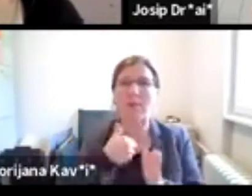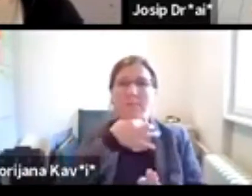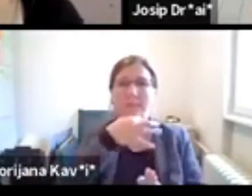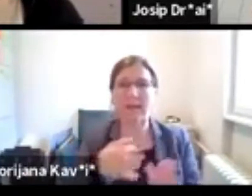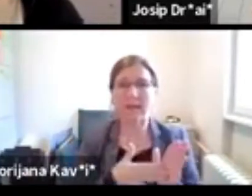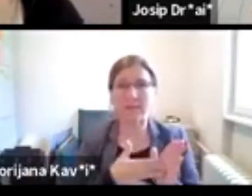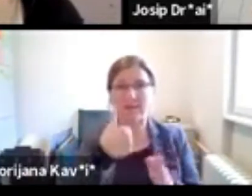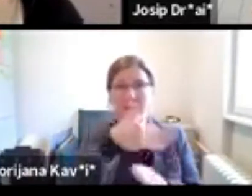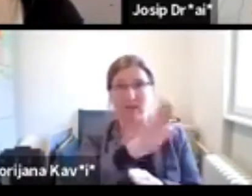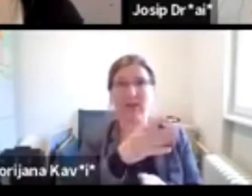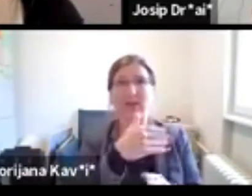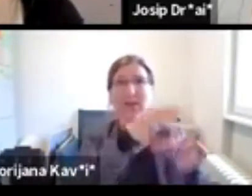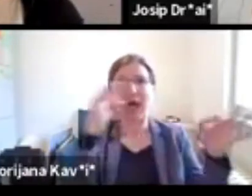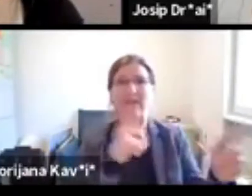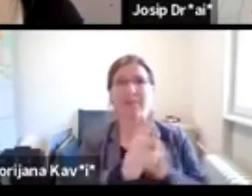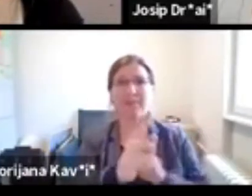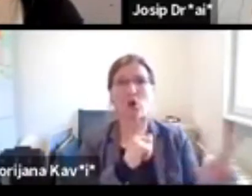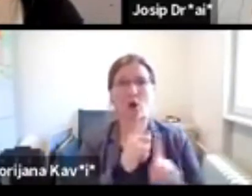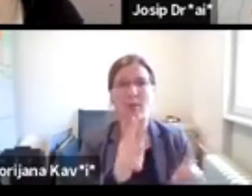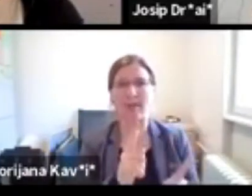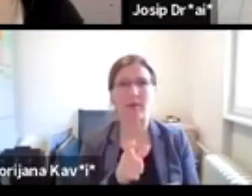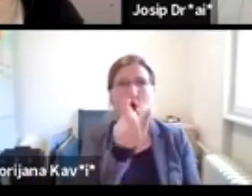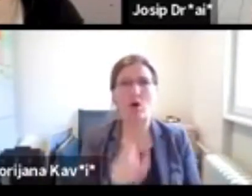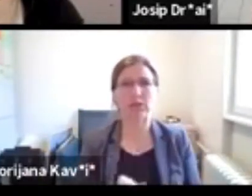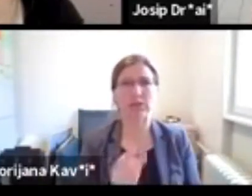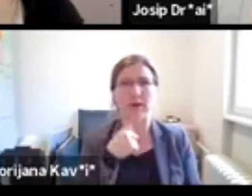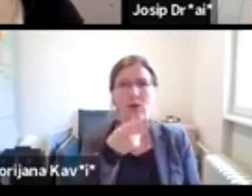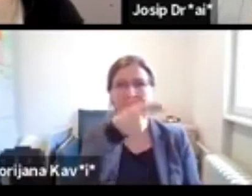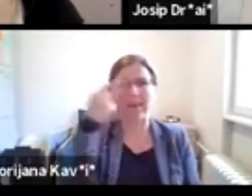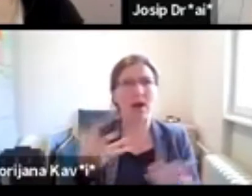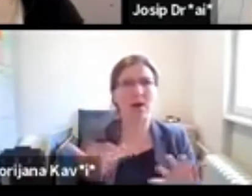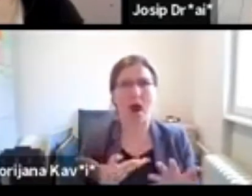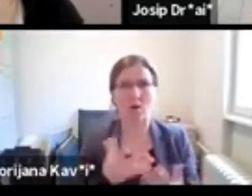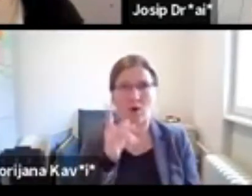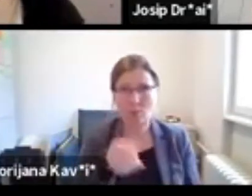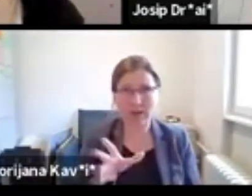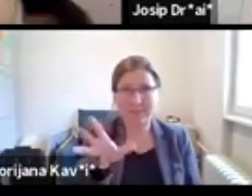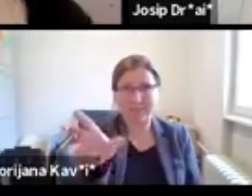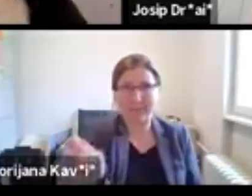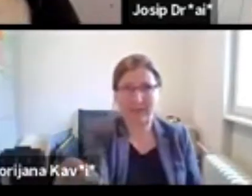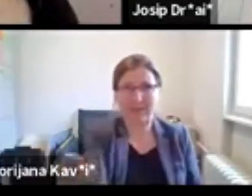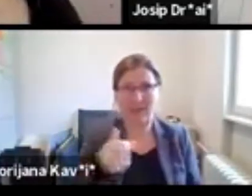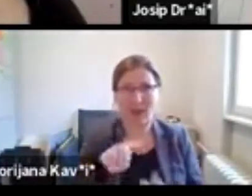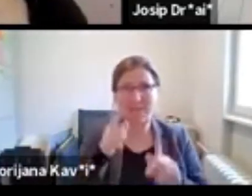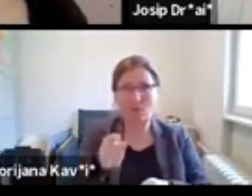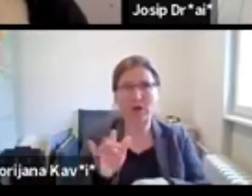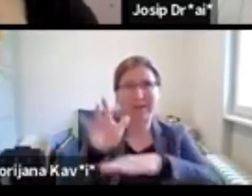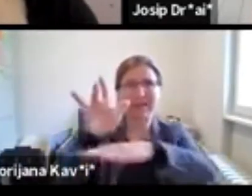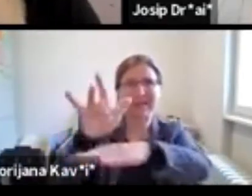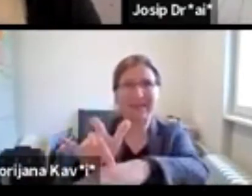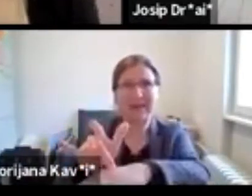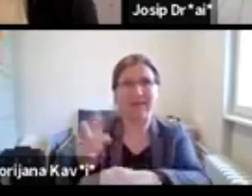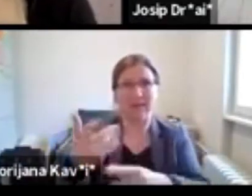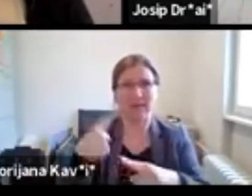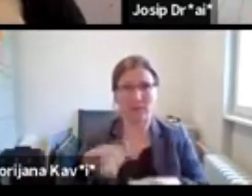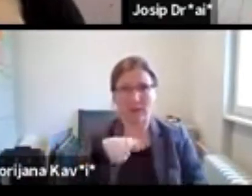javnom prometu? Dakle, mora se primiti, mora dotaknuti nekoga, mora, jer funkcionira na